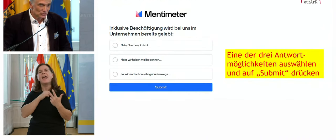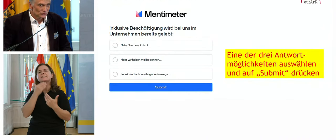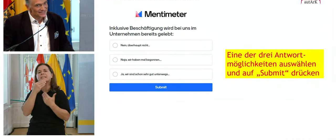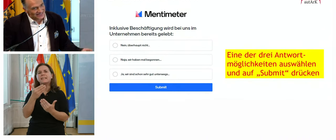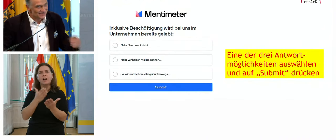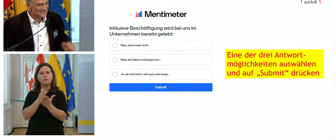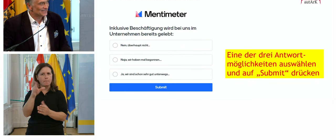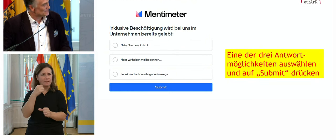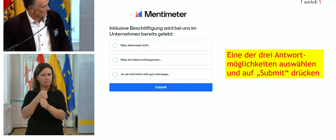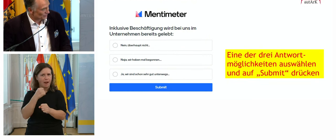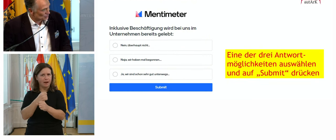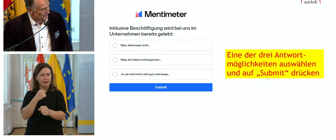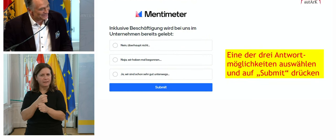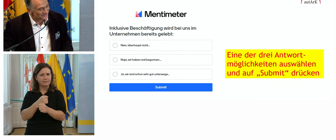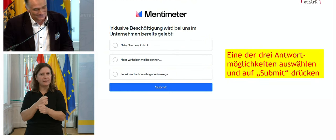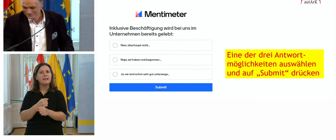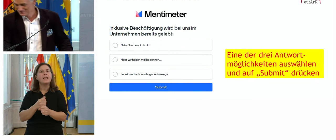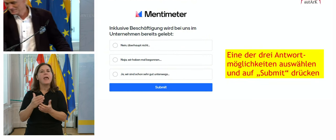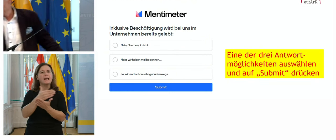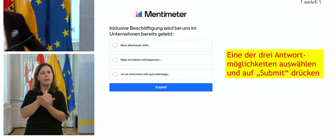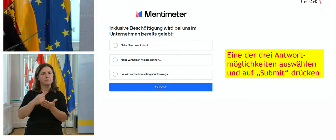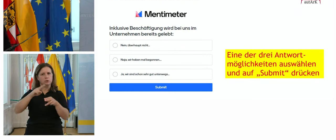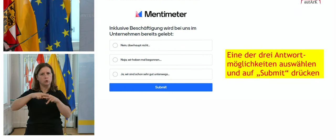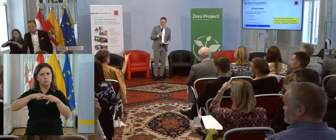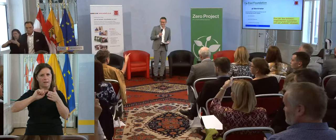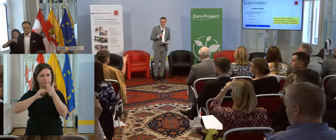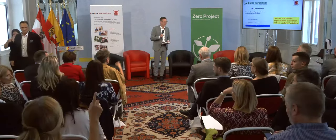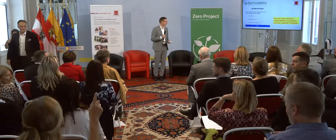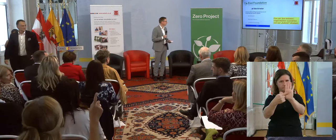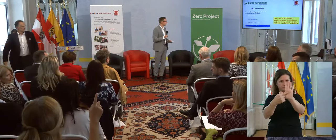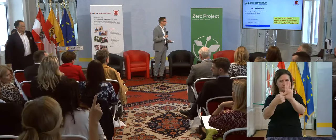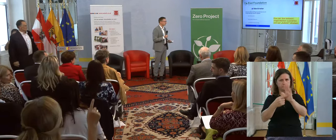für Ihr Mittun. Die Ergebnisse gibt es etwas später.